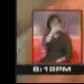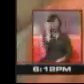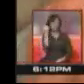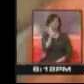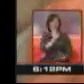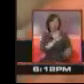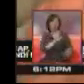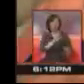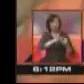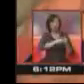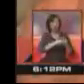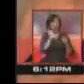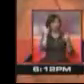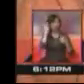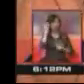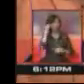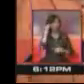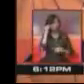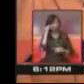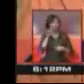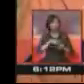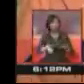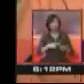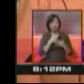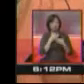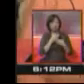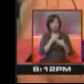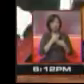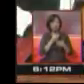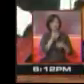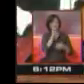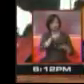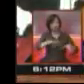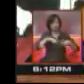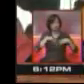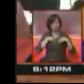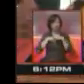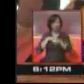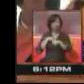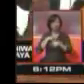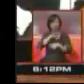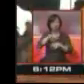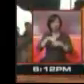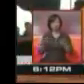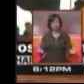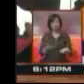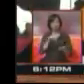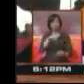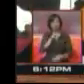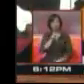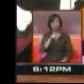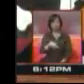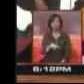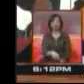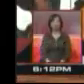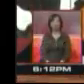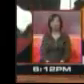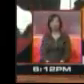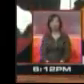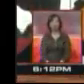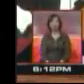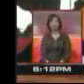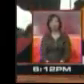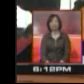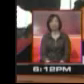ERAP dahil agad itong dinepensahan ang pagkupkup ng partido kay Mix. Dahil hindi siya nakulong, hindi siya kasama doon sa